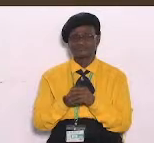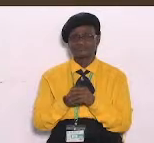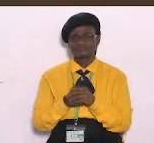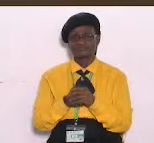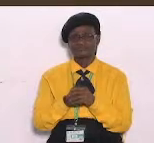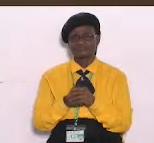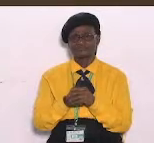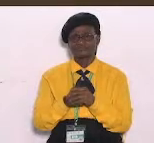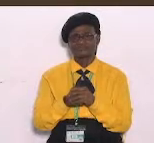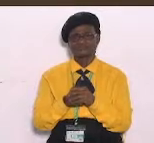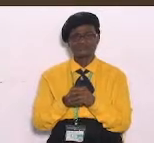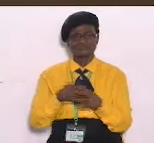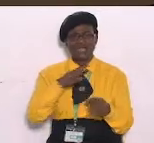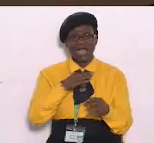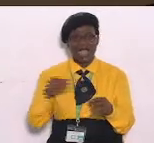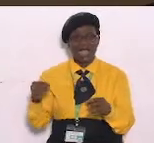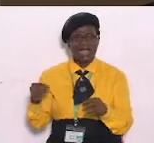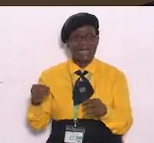appartient